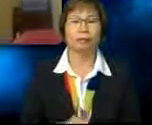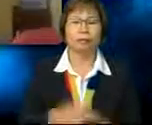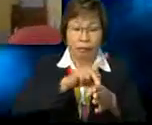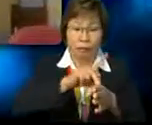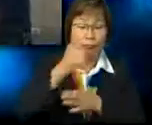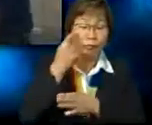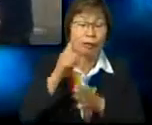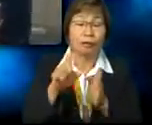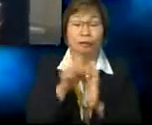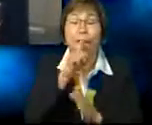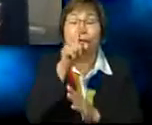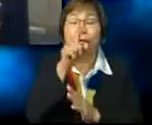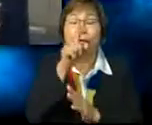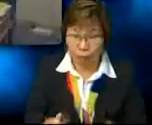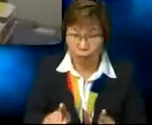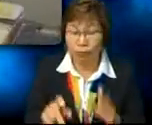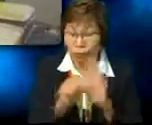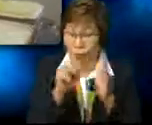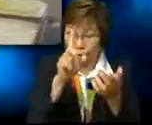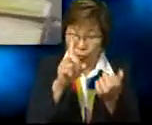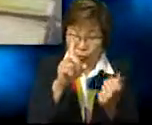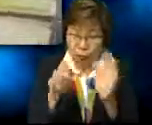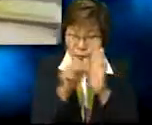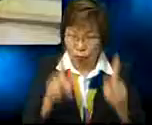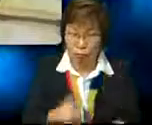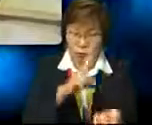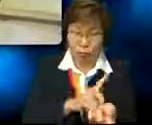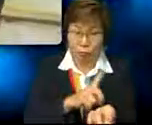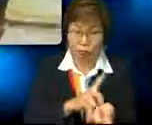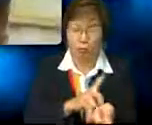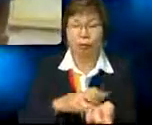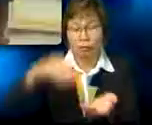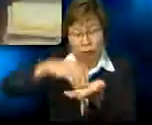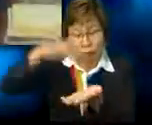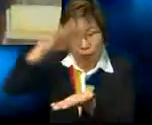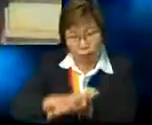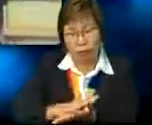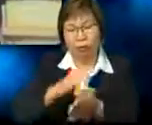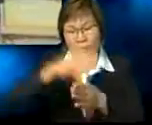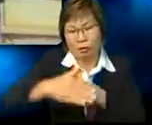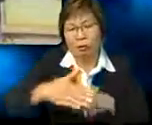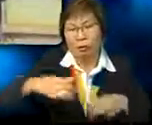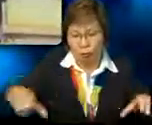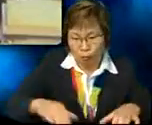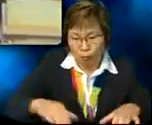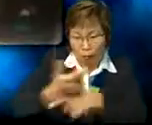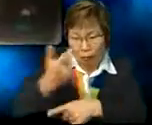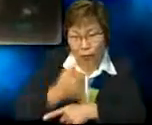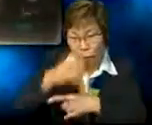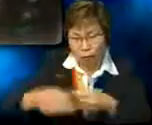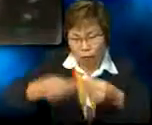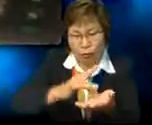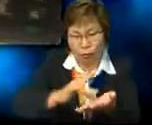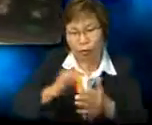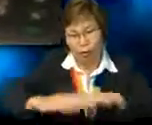Mata sebenarnya ialah seorang doktor yang bertauliah yang telah menjalani latihan untuk memberi rawatan